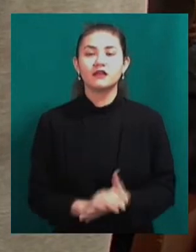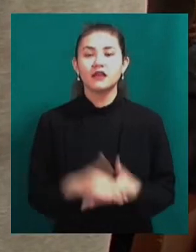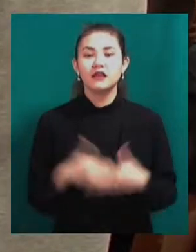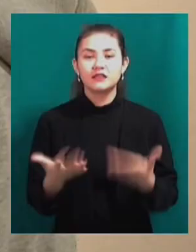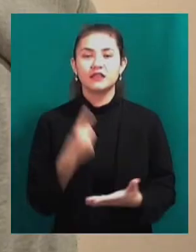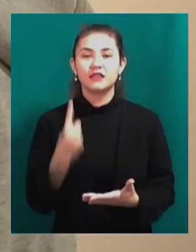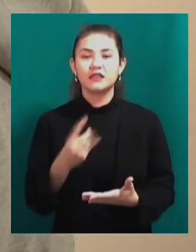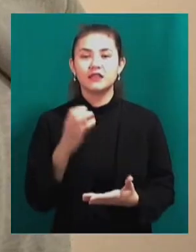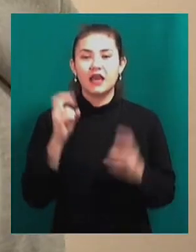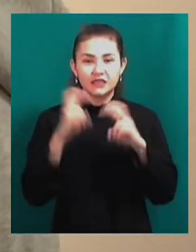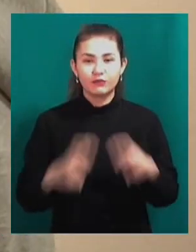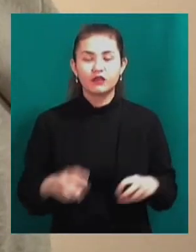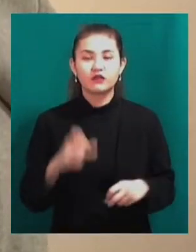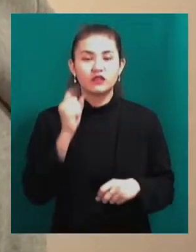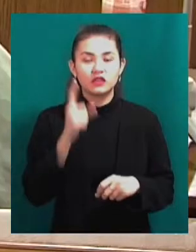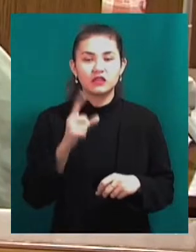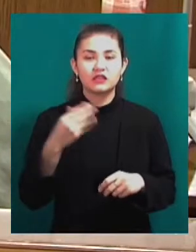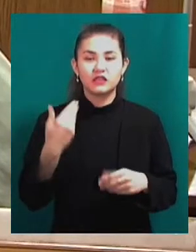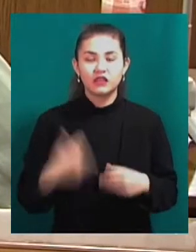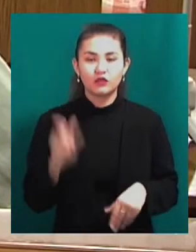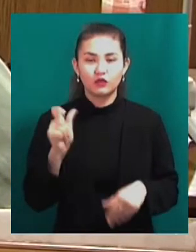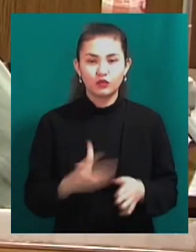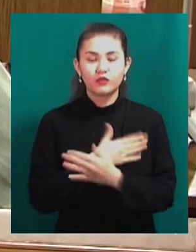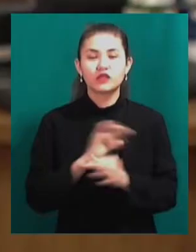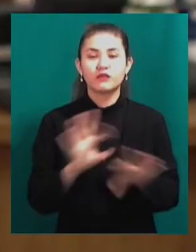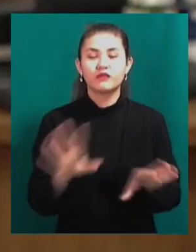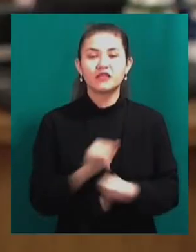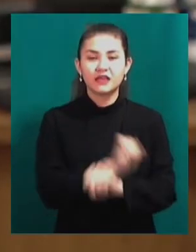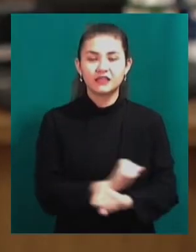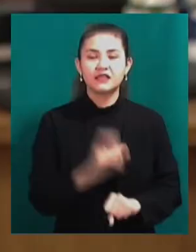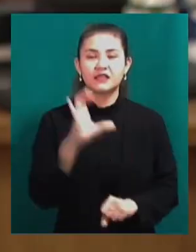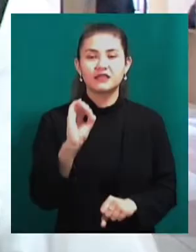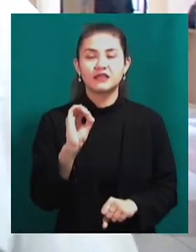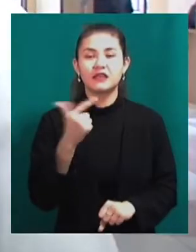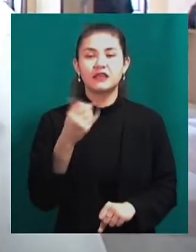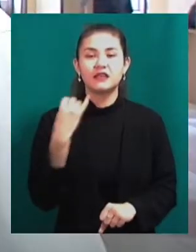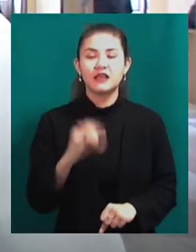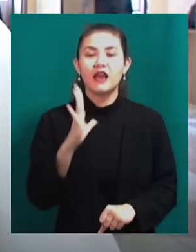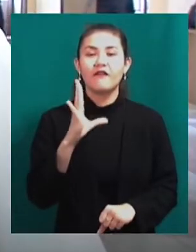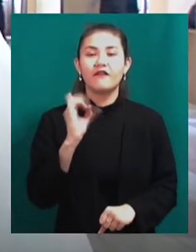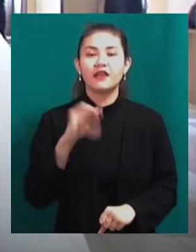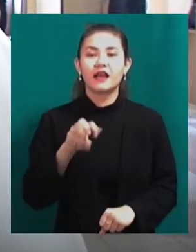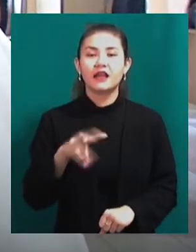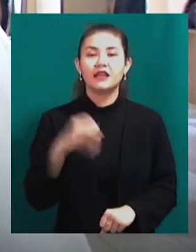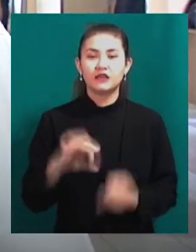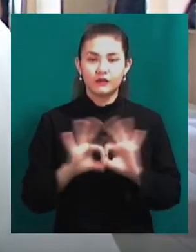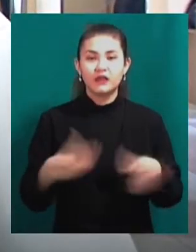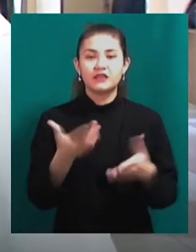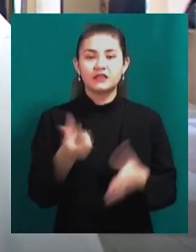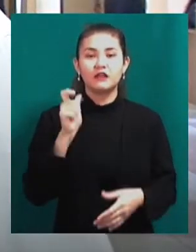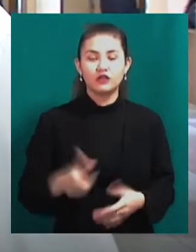який досліджував тіло Івана Кузнєцова, розповів захисник Сергія Стерненка Віталій Коломієць. Ця людина зі свого